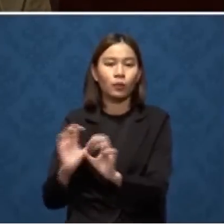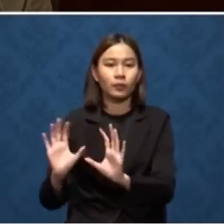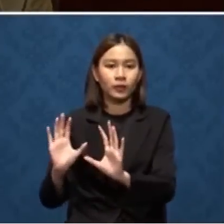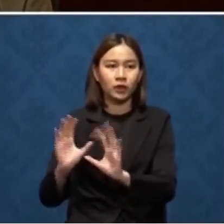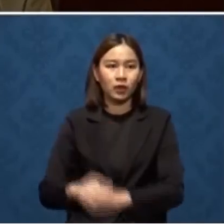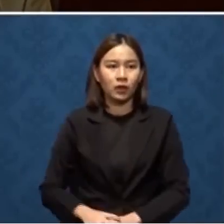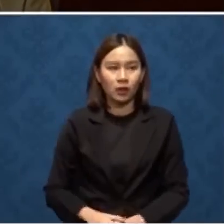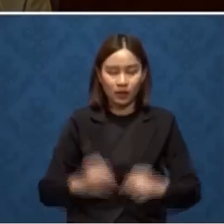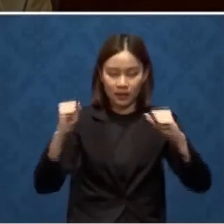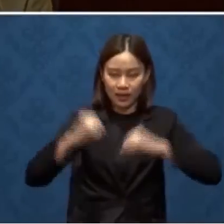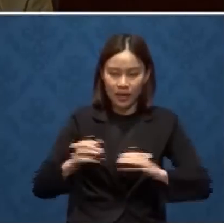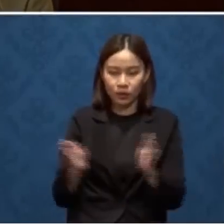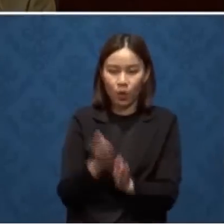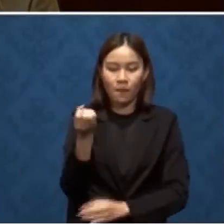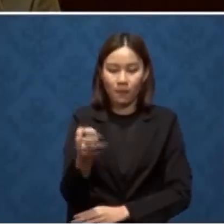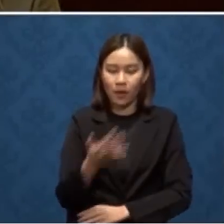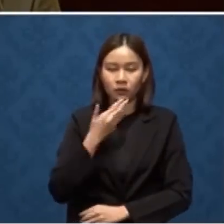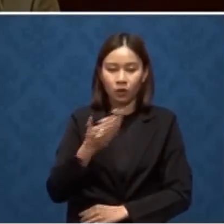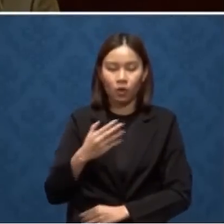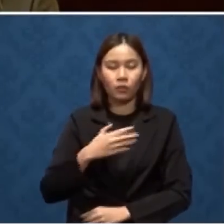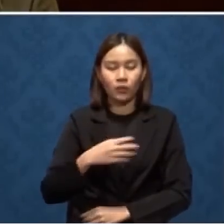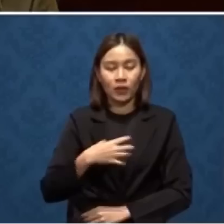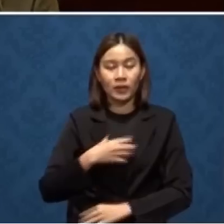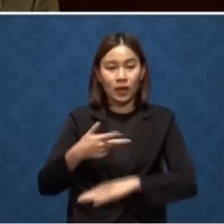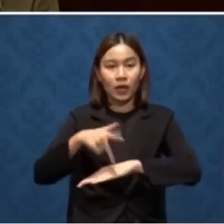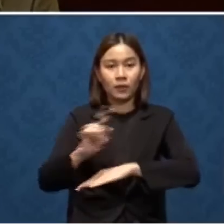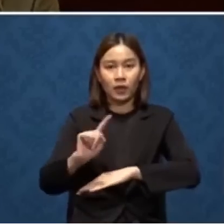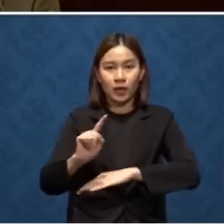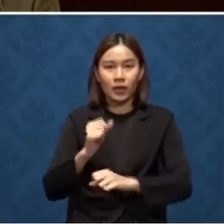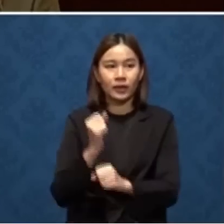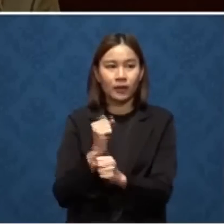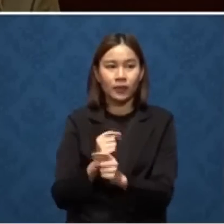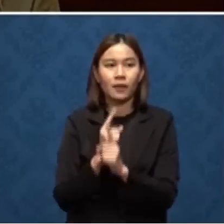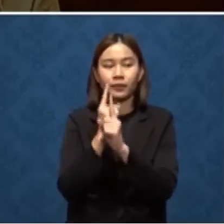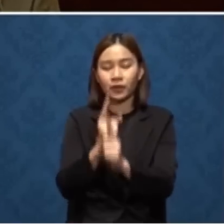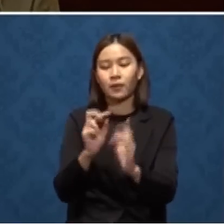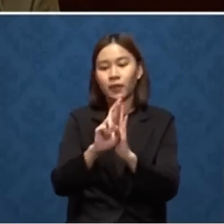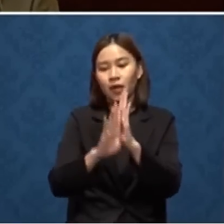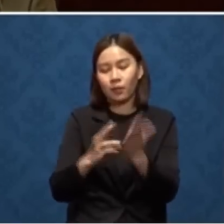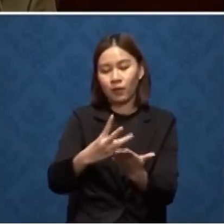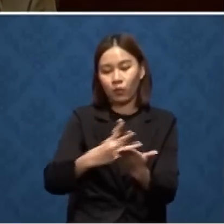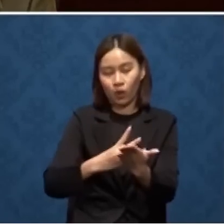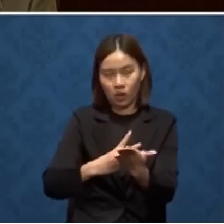ติอาจารย์มันรอเริ่มแล้วเอ้ยยังไงนี่นะฮะ